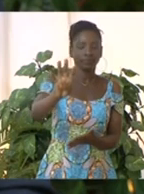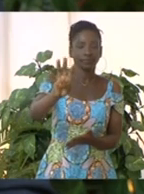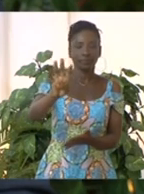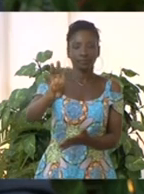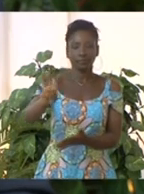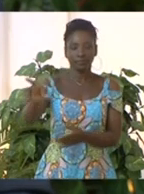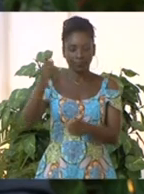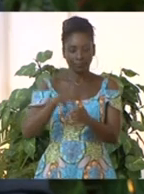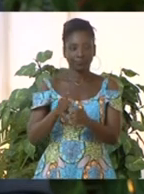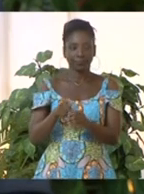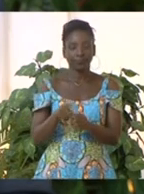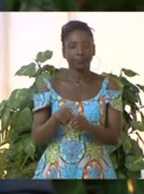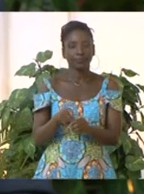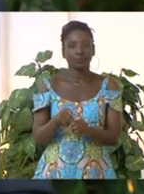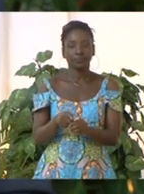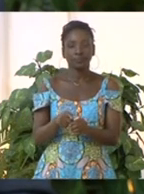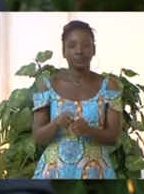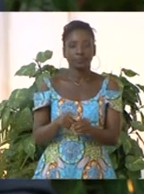454. Taux de participation,